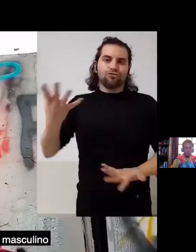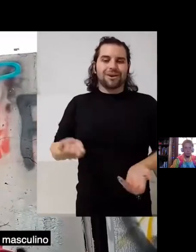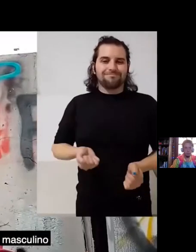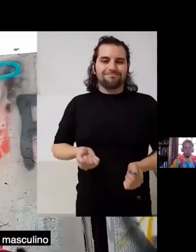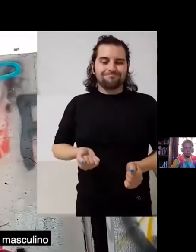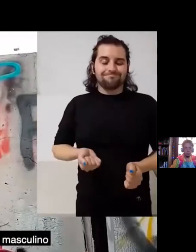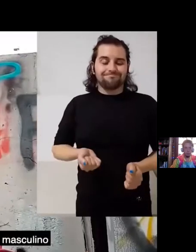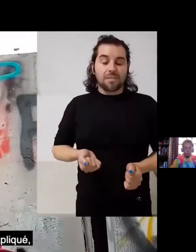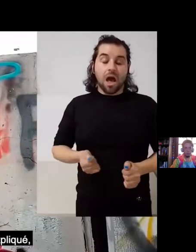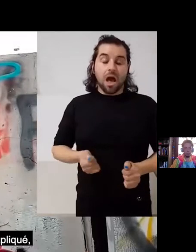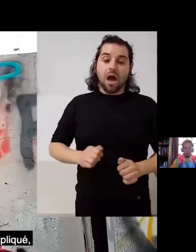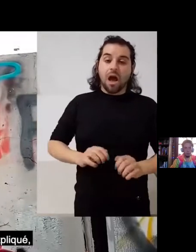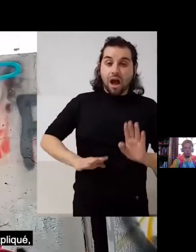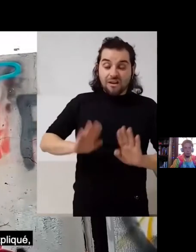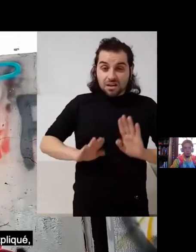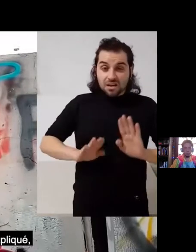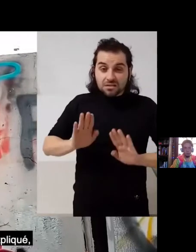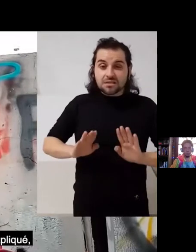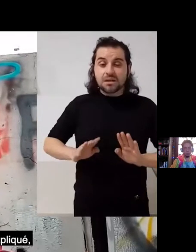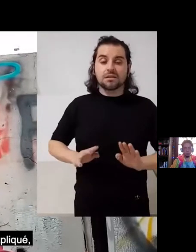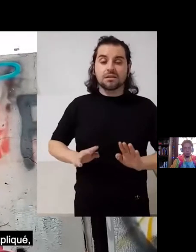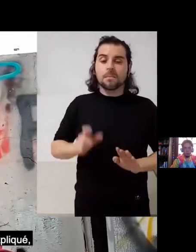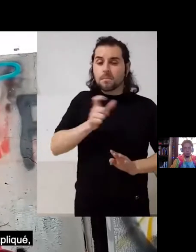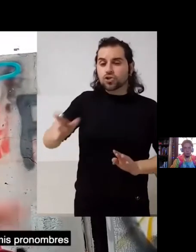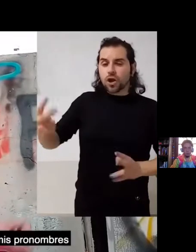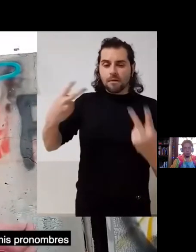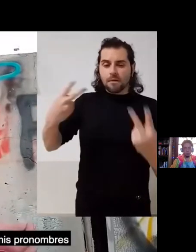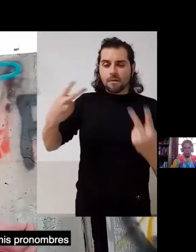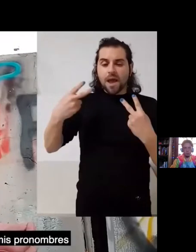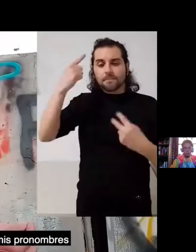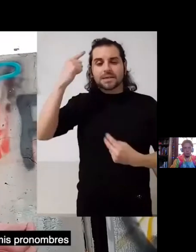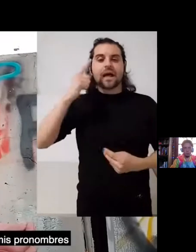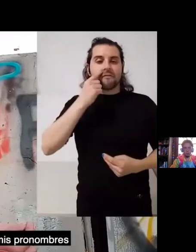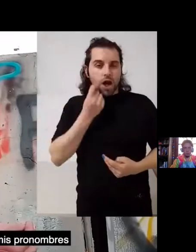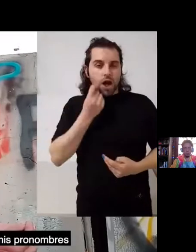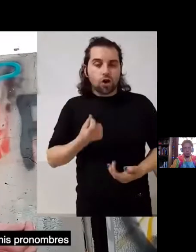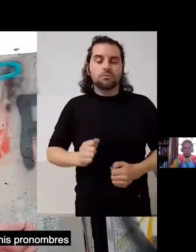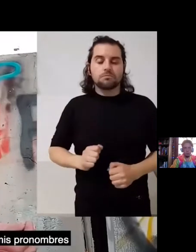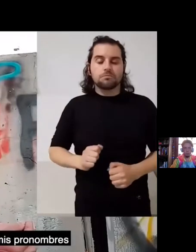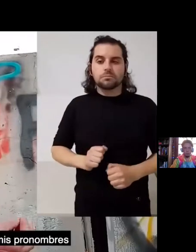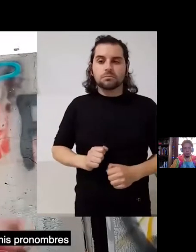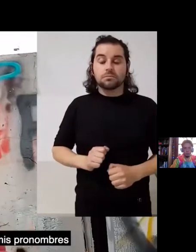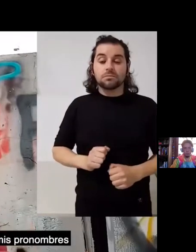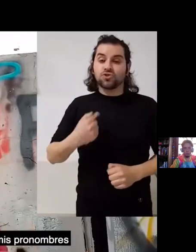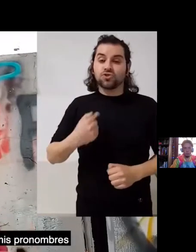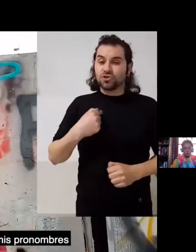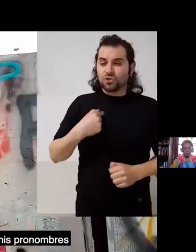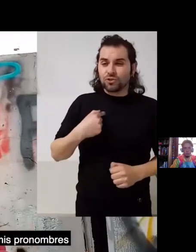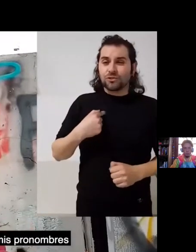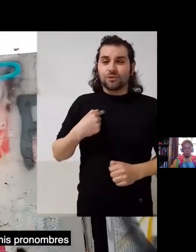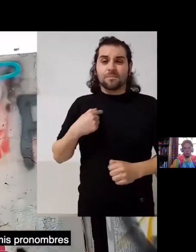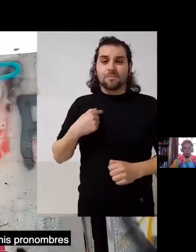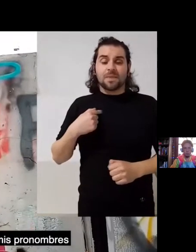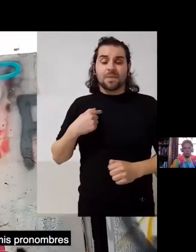lorsque, après avoir été assumé masculin automatiquement, parce que ce que j'ai expliqué, on